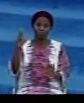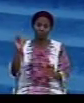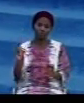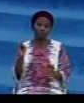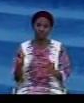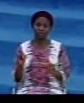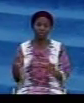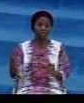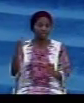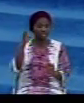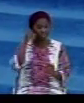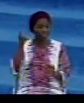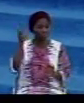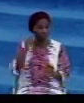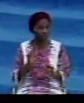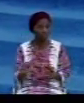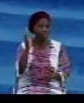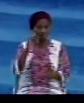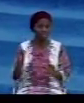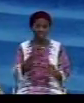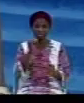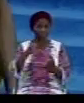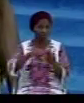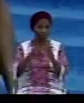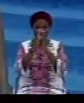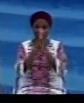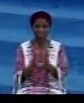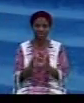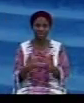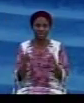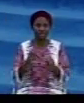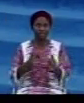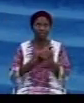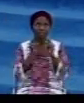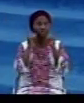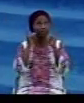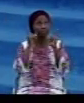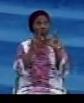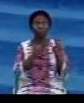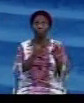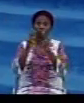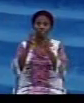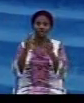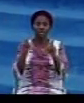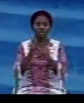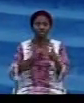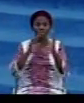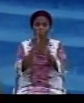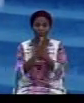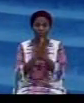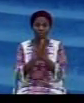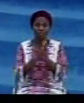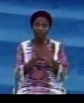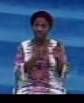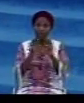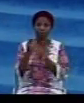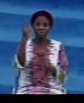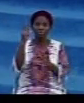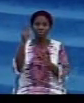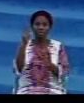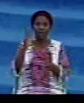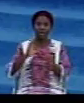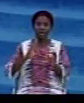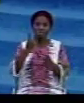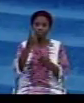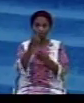fún ara wọn preach lọwọ n ta mi n mo ti gboju soke bayi ti mo wo ti mo gbadua yẹn ti mo gboju soke bayi oju emi pẹlu wọn kan o kan